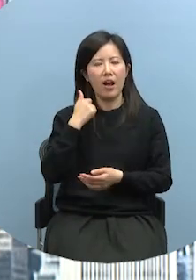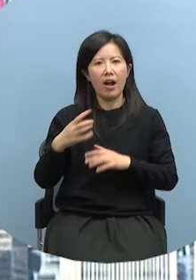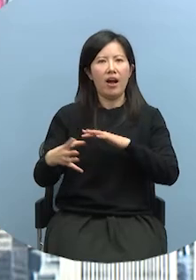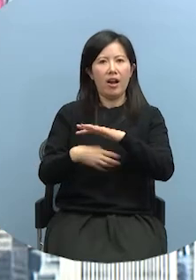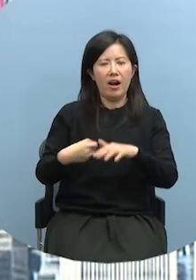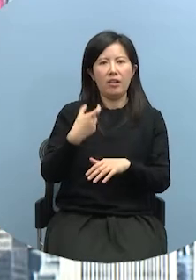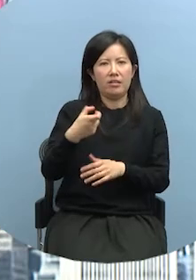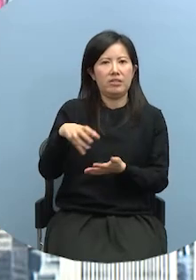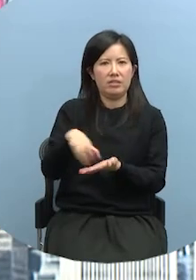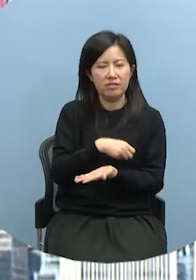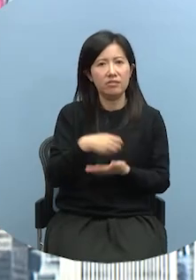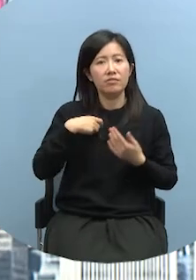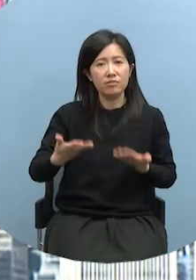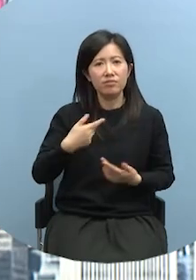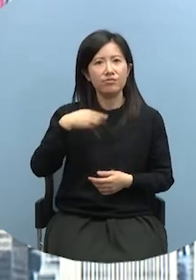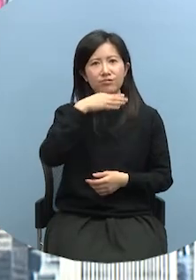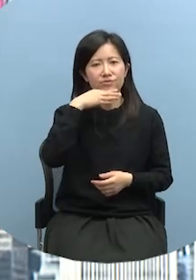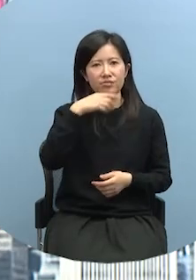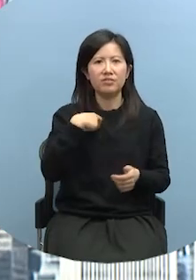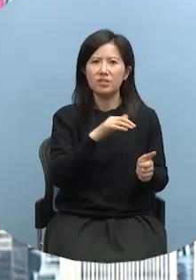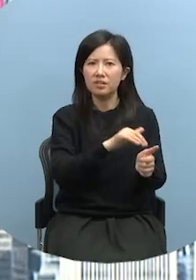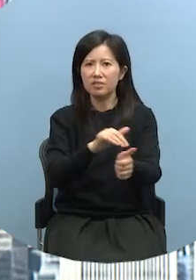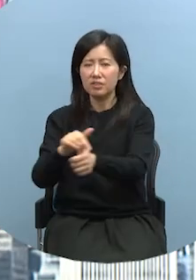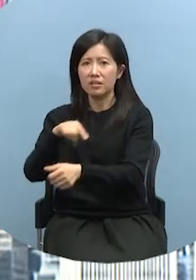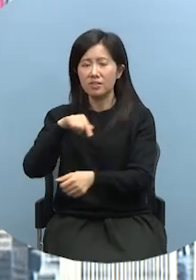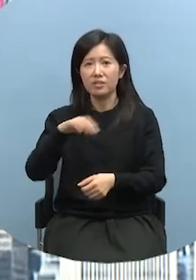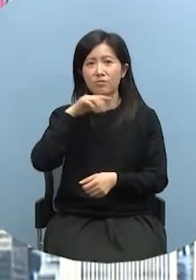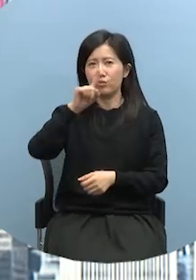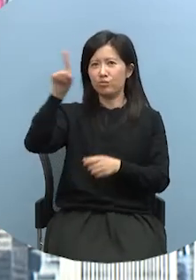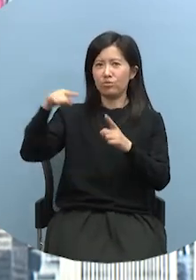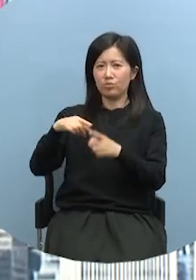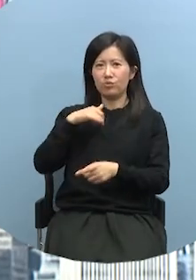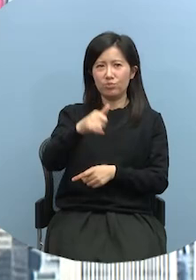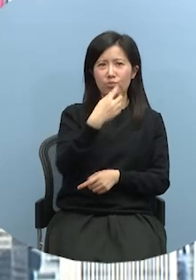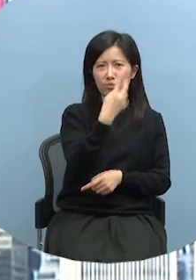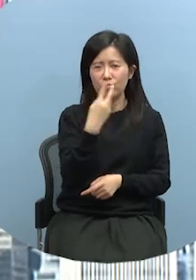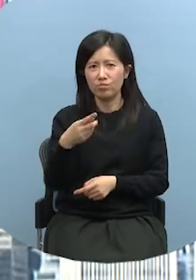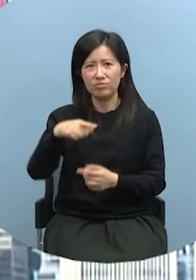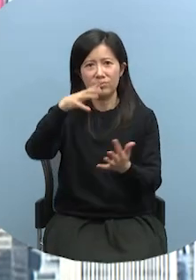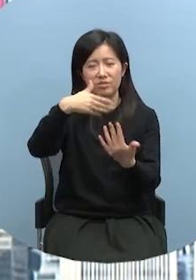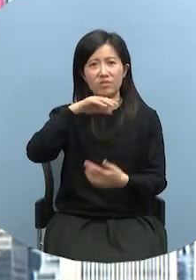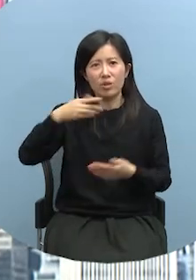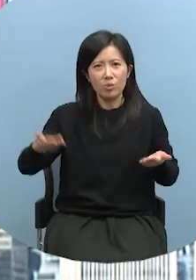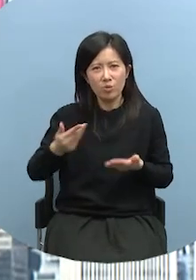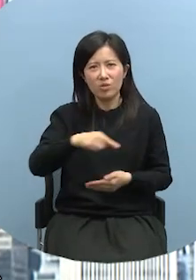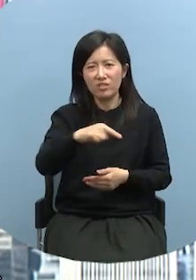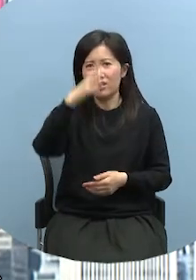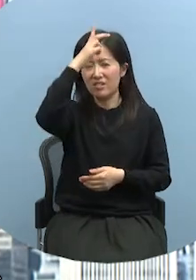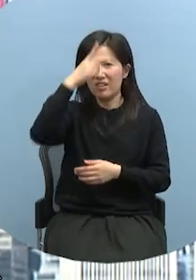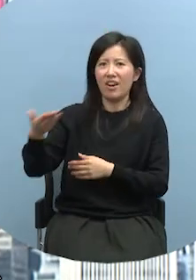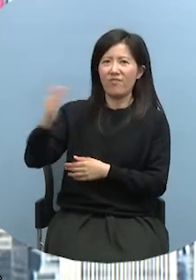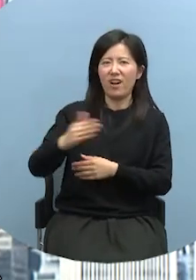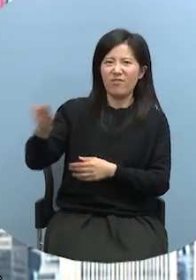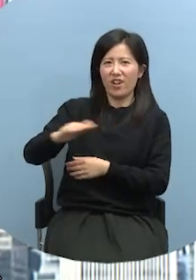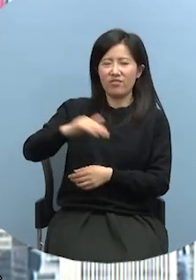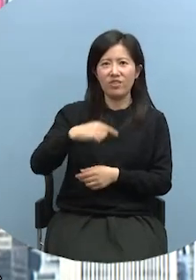這裡我想跟年輕人說，這些人去探訪你，一直跟你繼續鼓吹你要反政府，告訴你你沒有做錯，千萬不